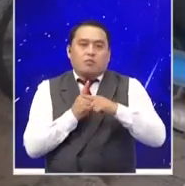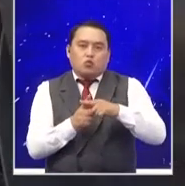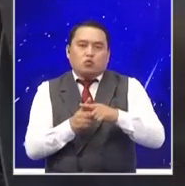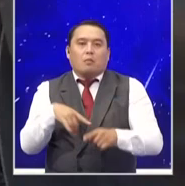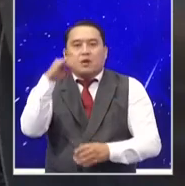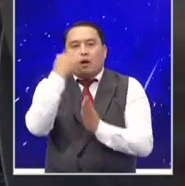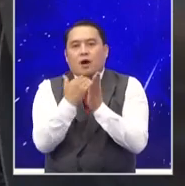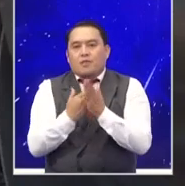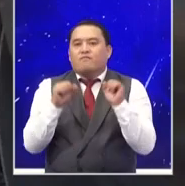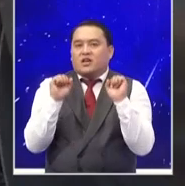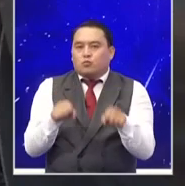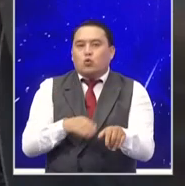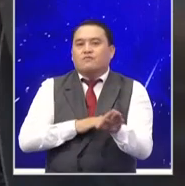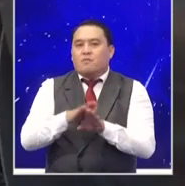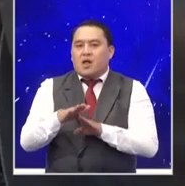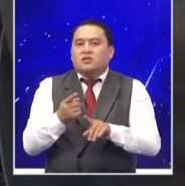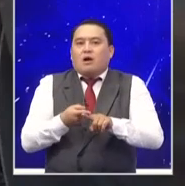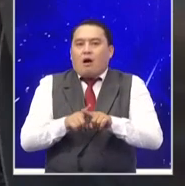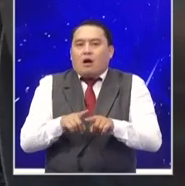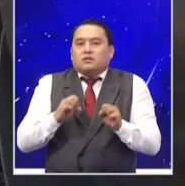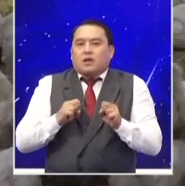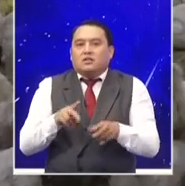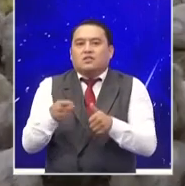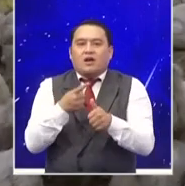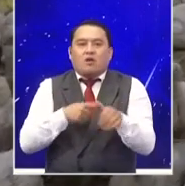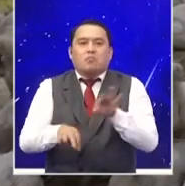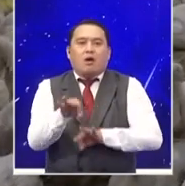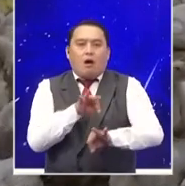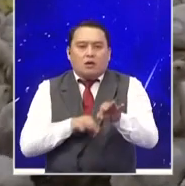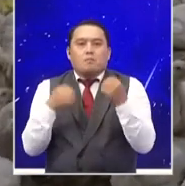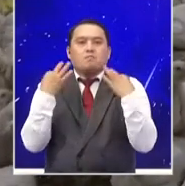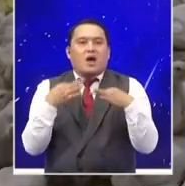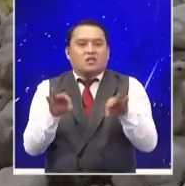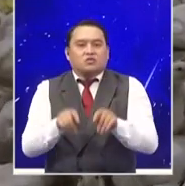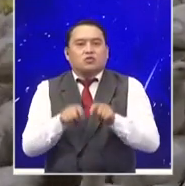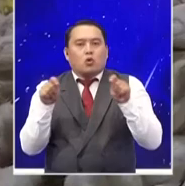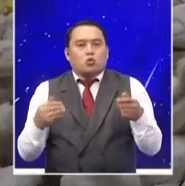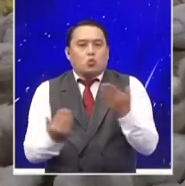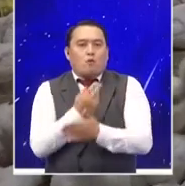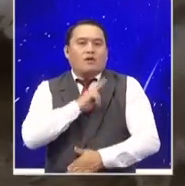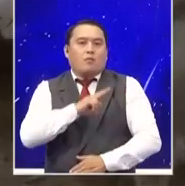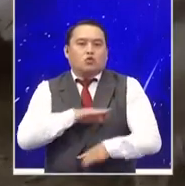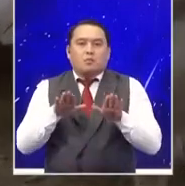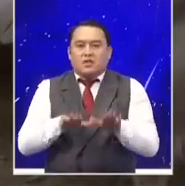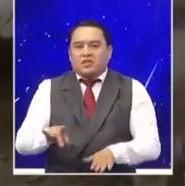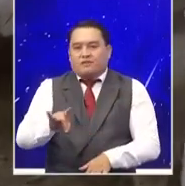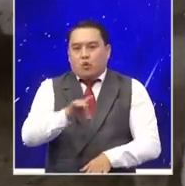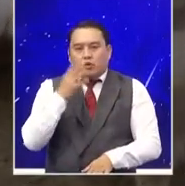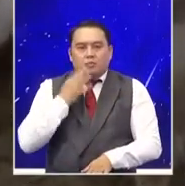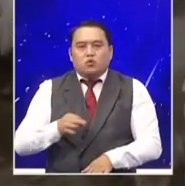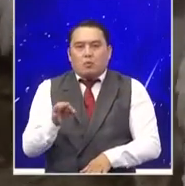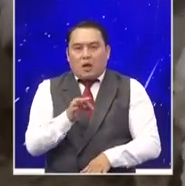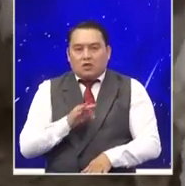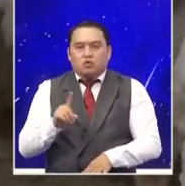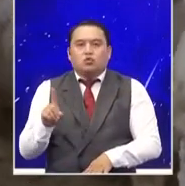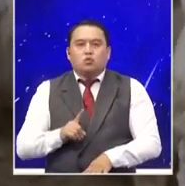программы является возможность воплотить в жизнь так называемые прорывные проекты, которые позволят создать новые рабочие места в регионе. В связи с